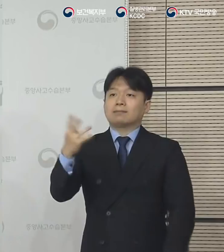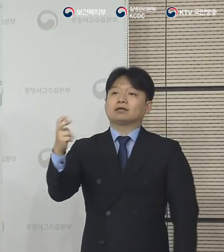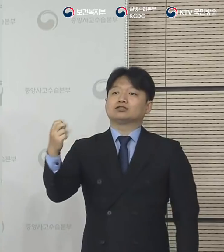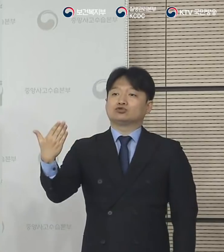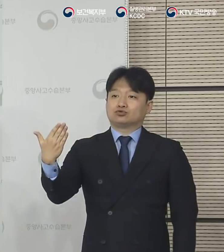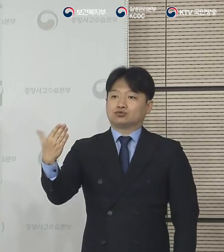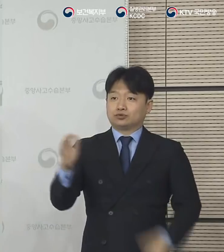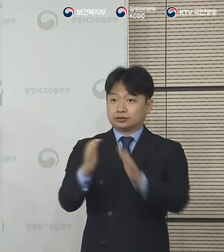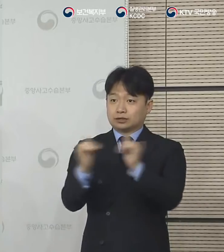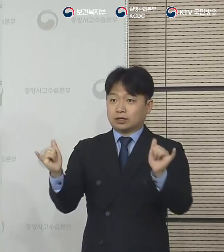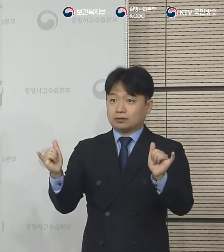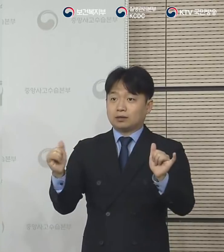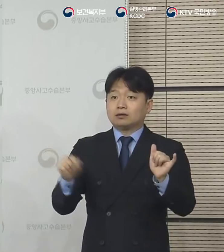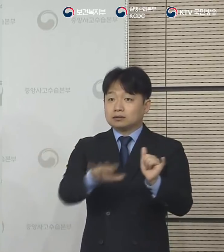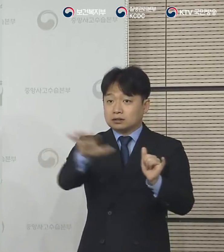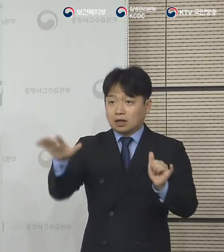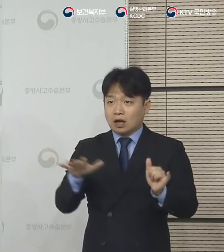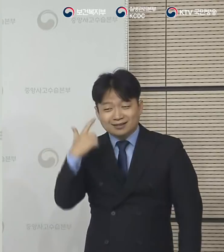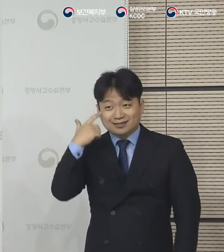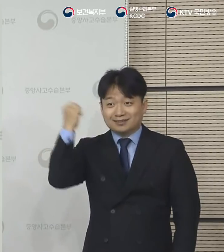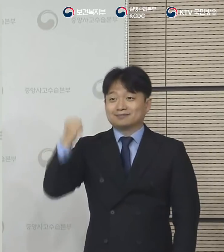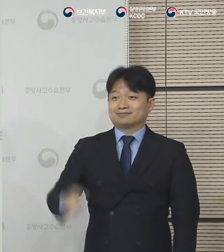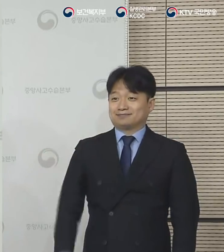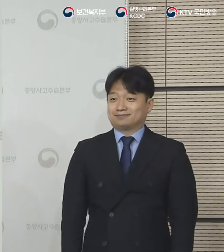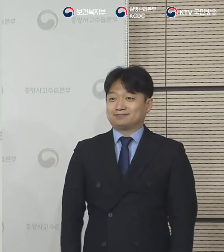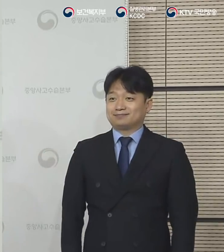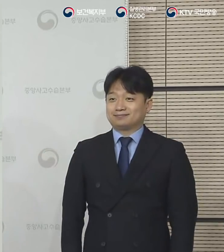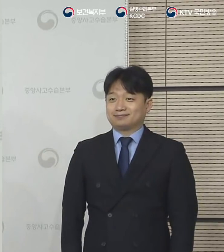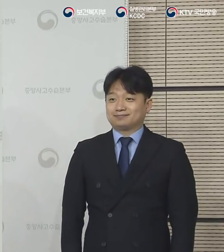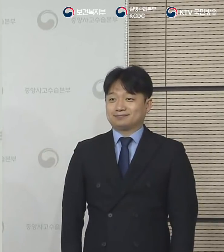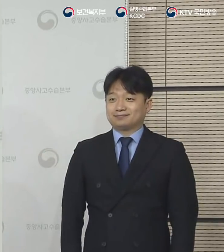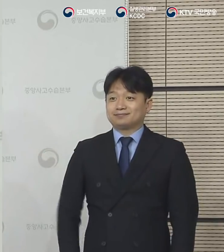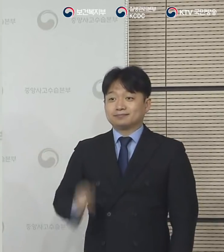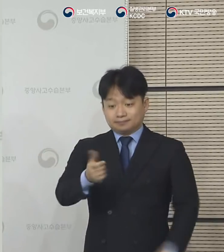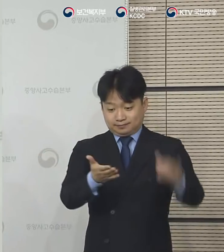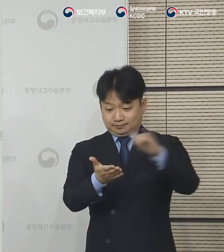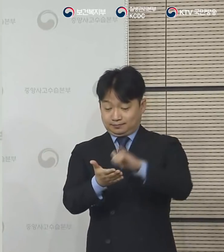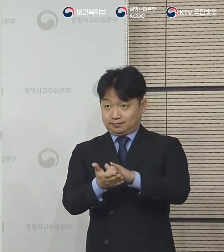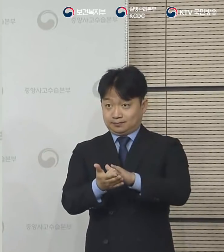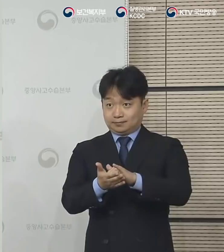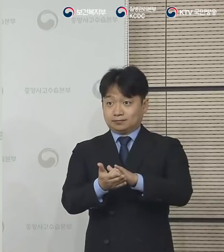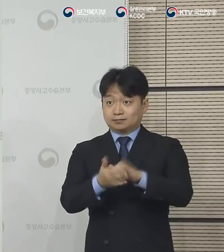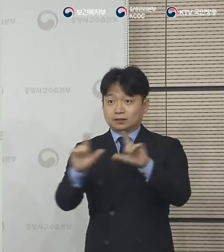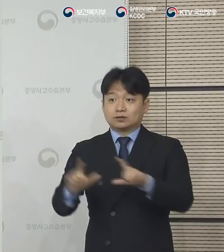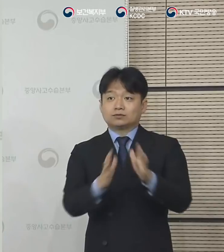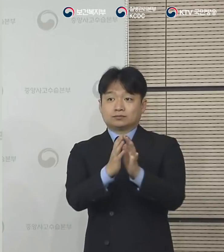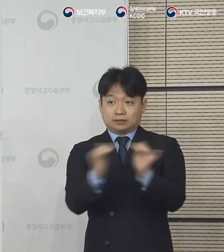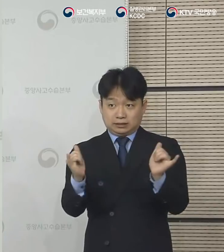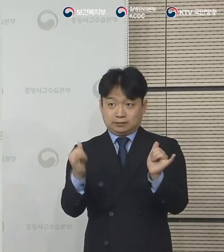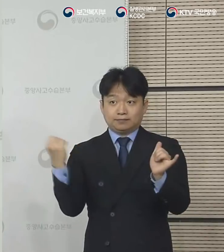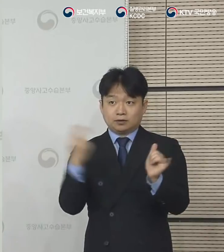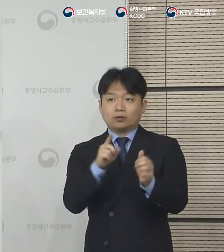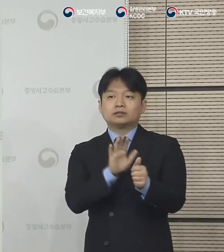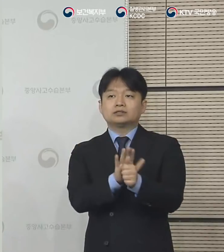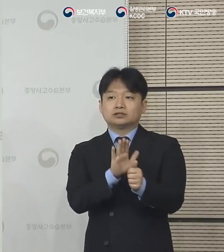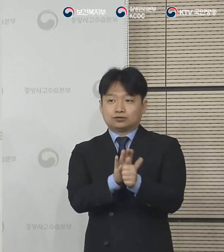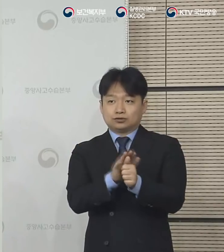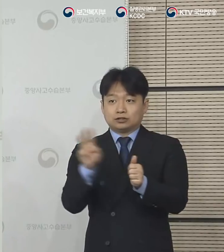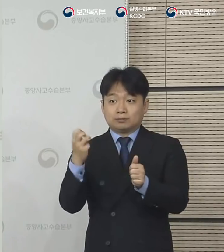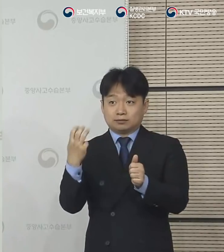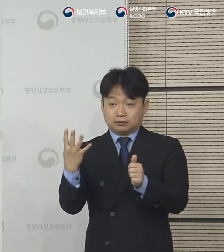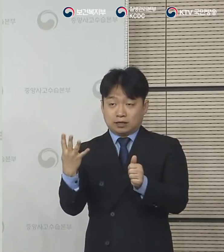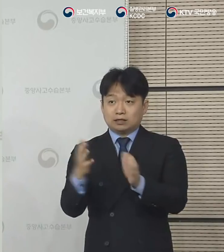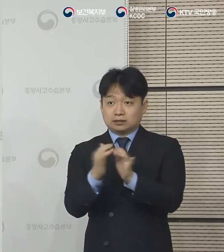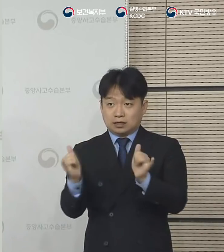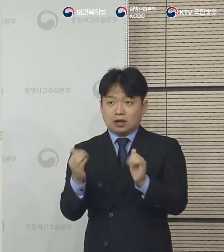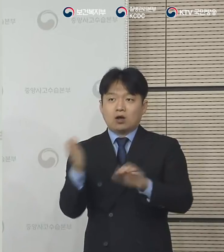429명 전원 음성으로 확인되었습니다. 이는 입국 교민 333명과 교민 지원 업무를 수행한